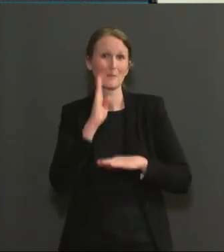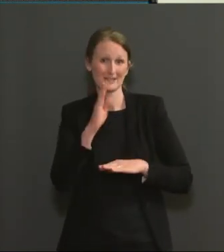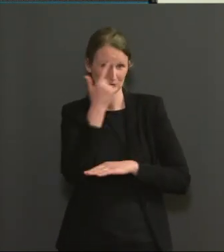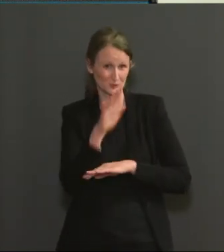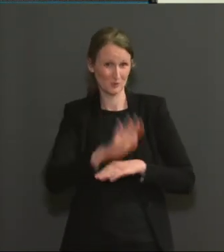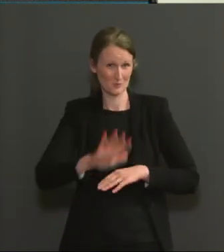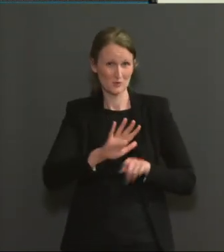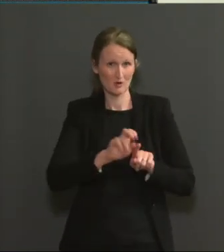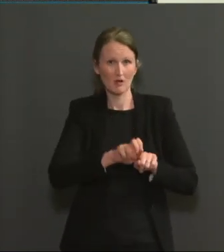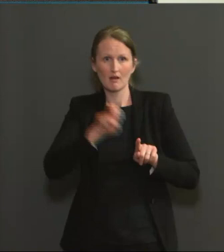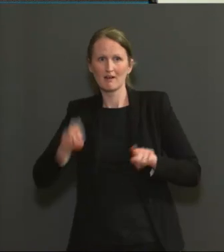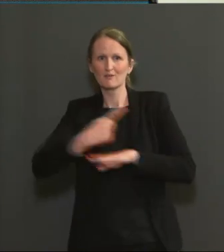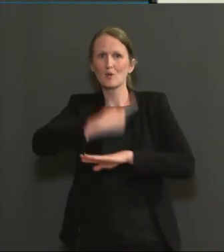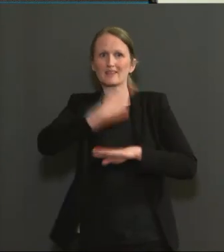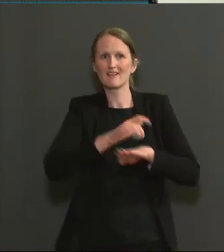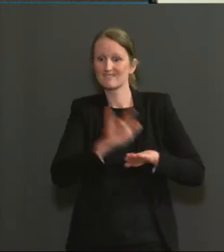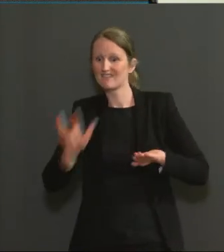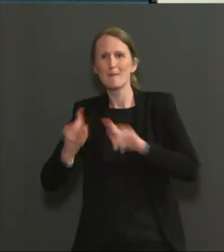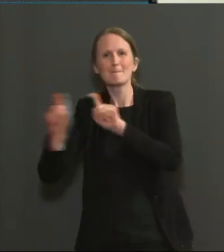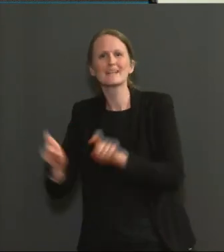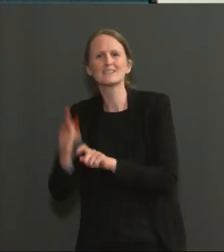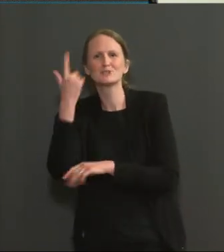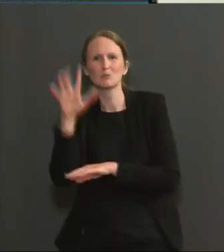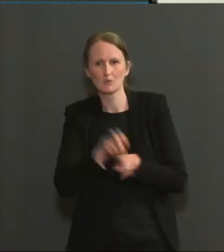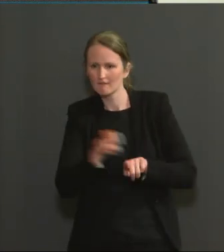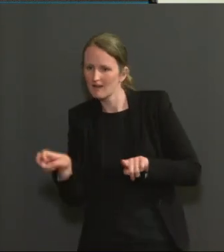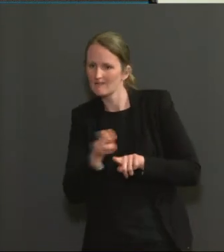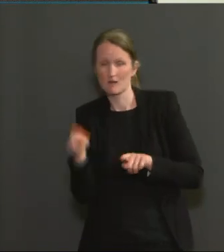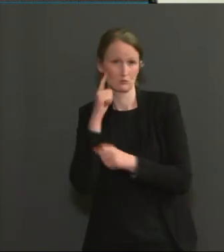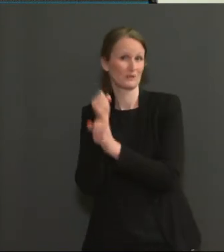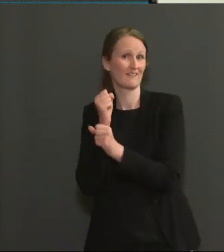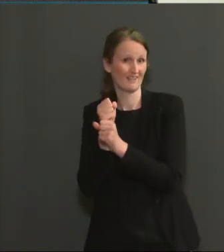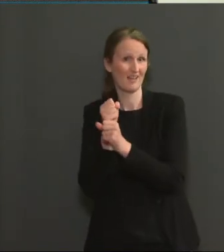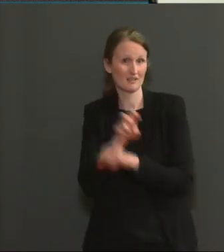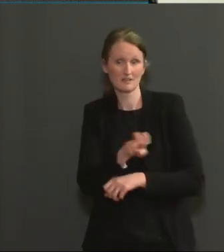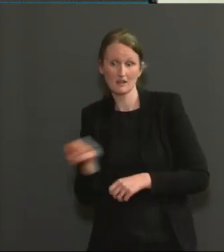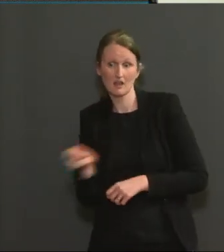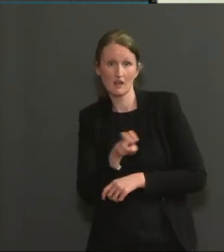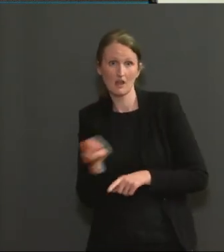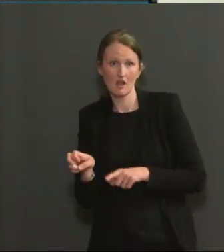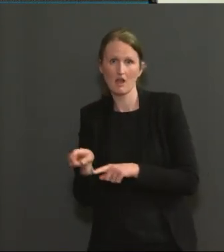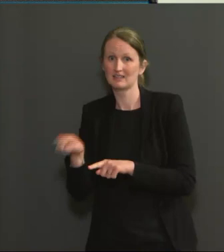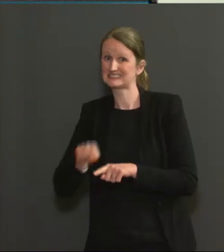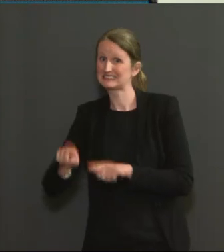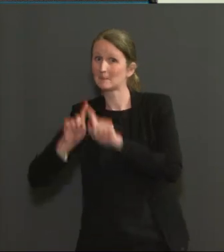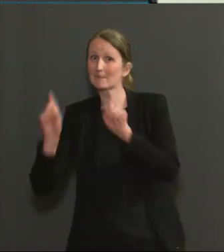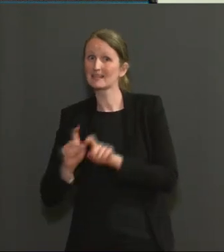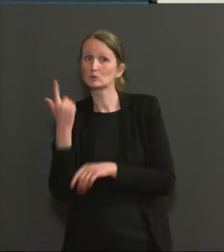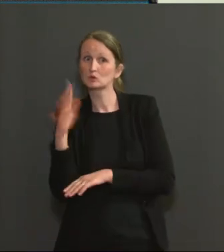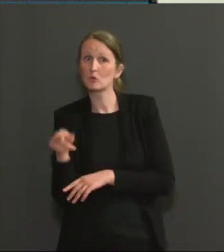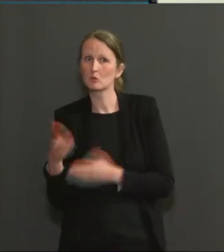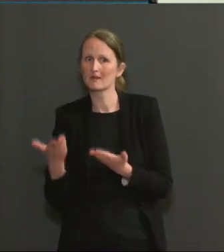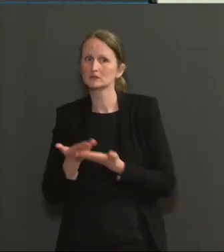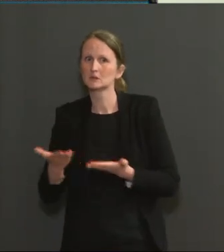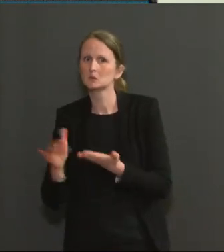travail et donc les contacts extrêmement fréquents avec le Luxembourg et on sait que actuellement le Luxembourg est un des pays qui a le